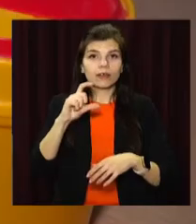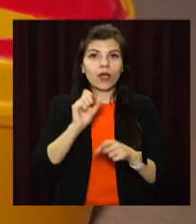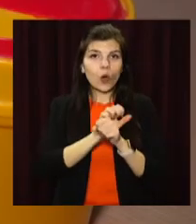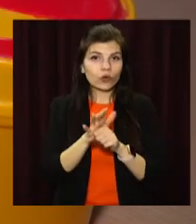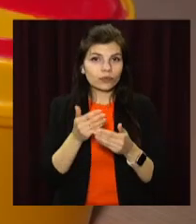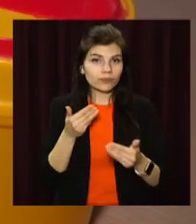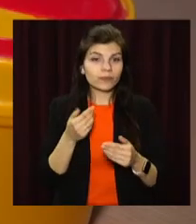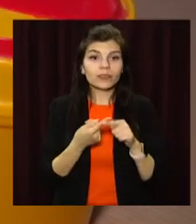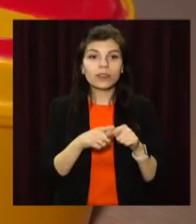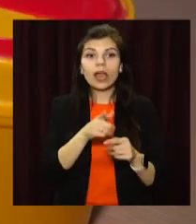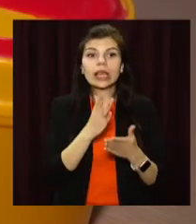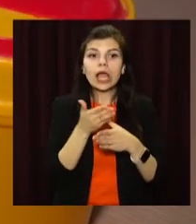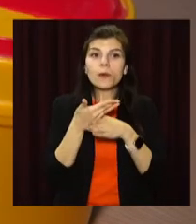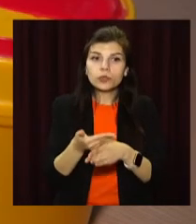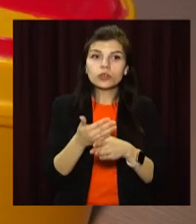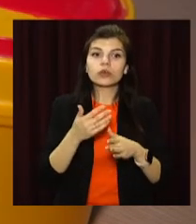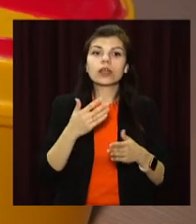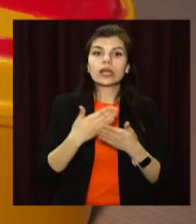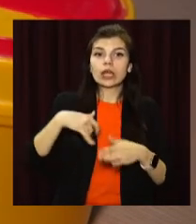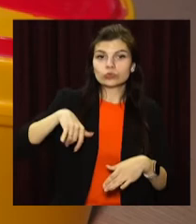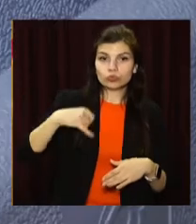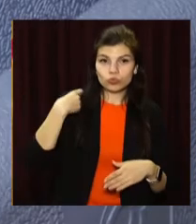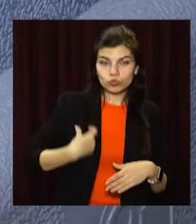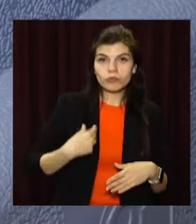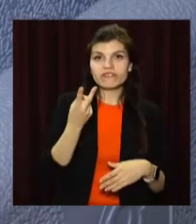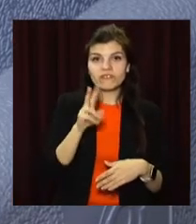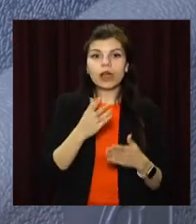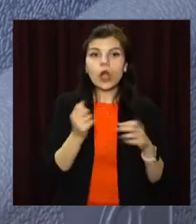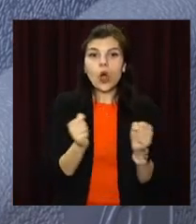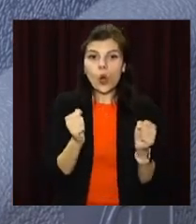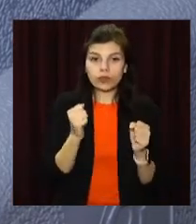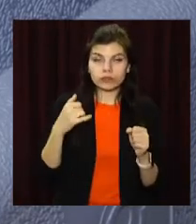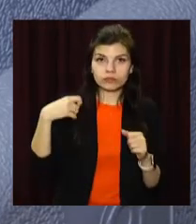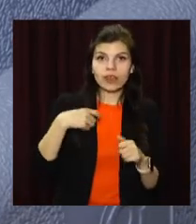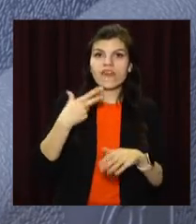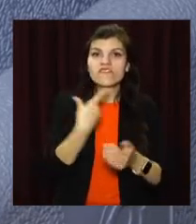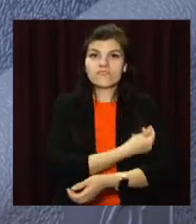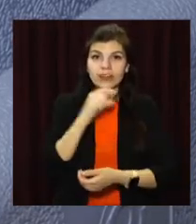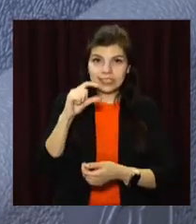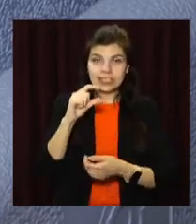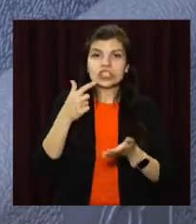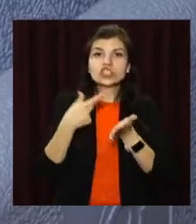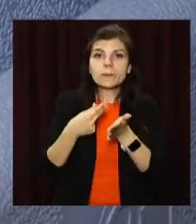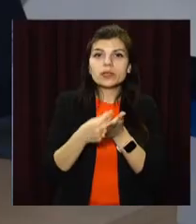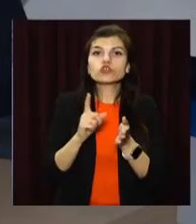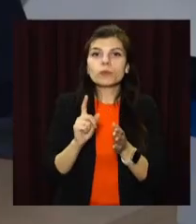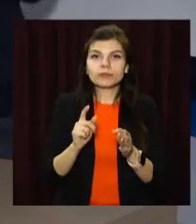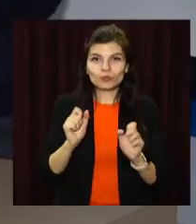для невідкладної допомоги, 2 термосумки, 2 комплекти холодових елементів, вакцина і шприци для її